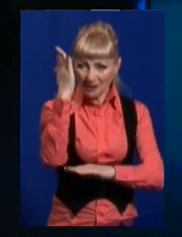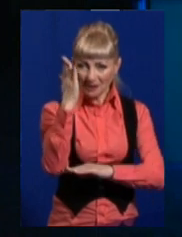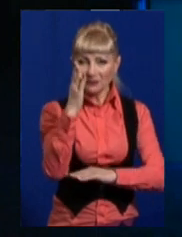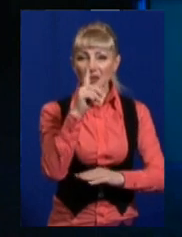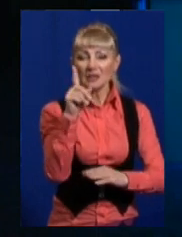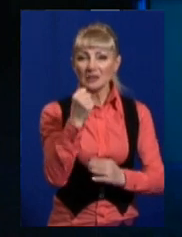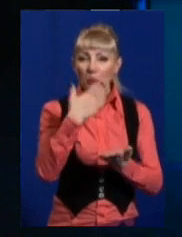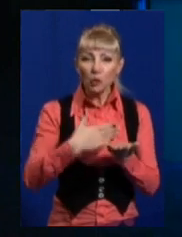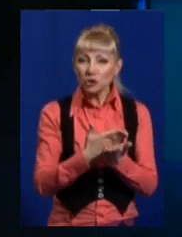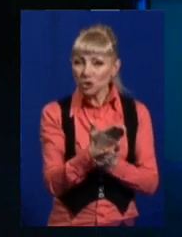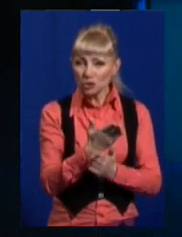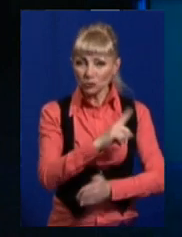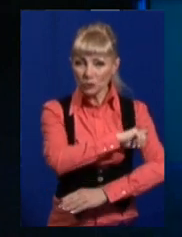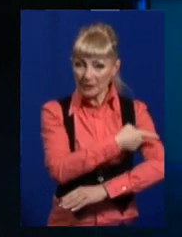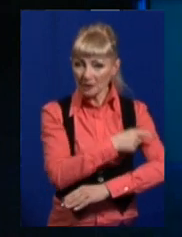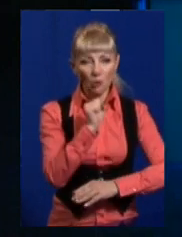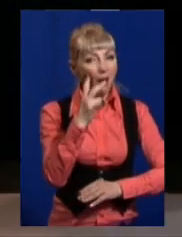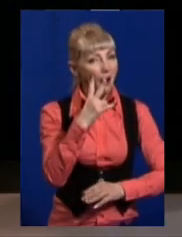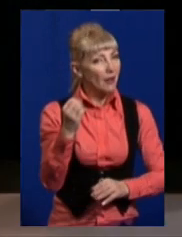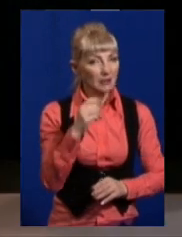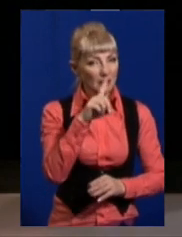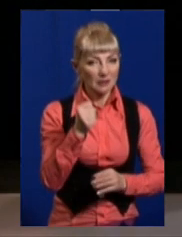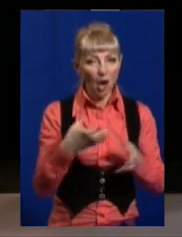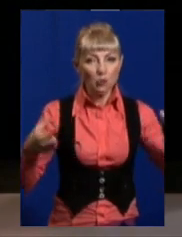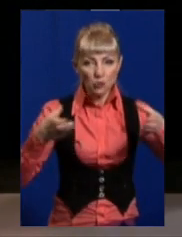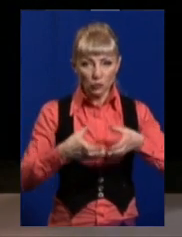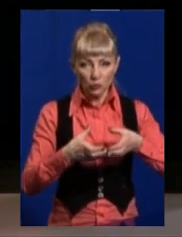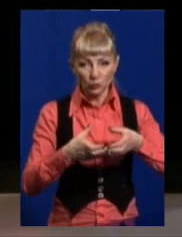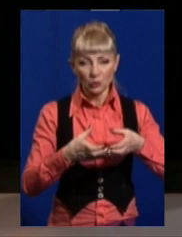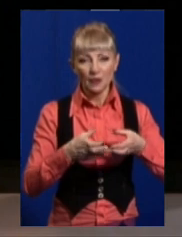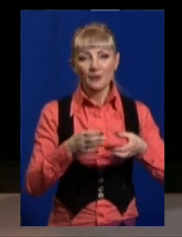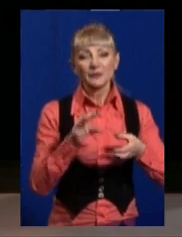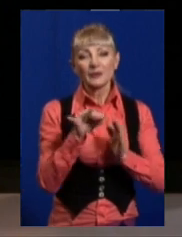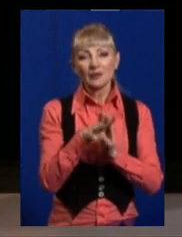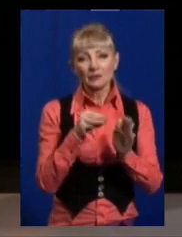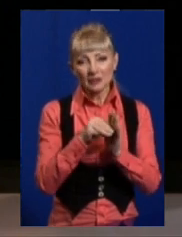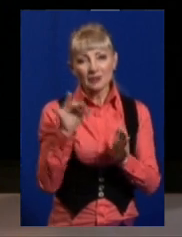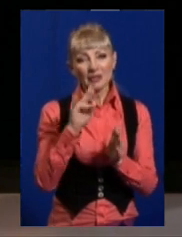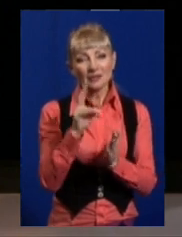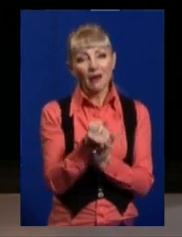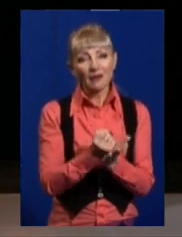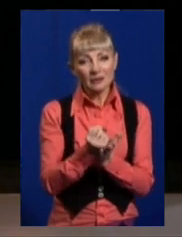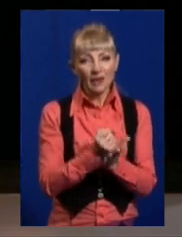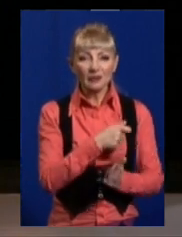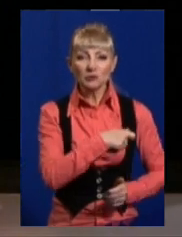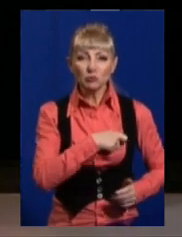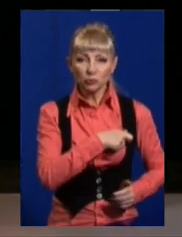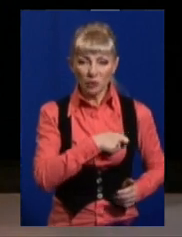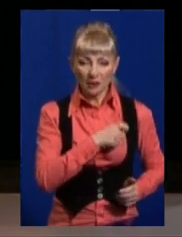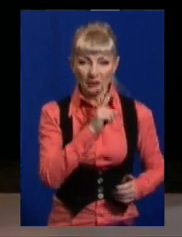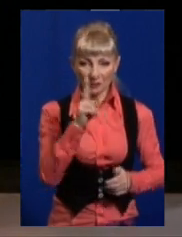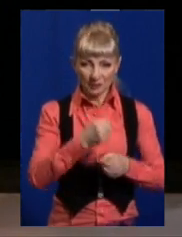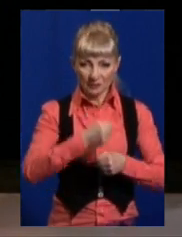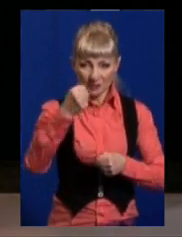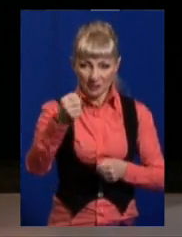групу? Ну, насправді, виборець голосував одночасно і за політичну силу, і за кандидата в депутати, яку вона висувала. І це за